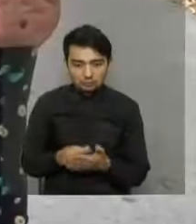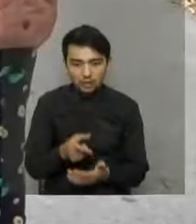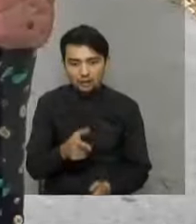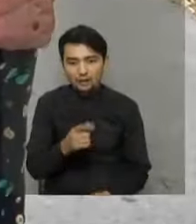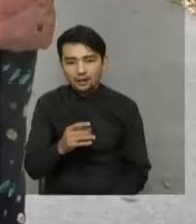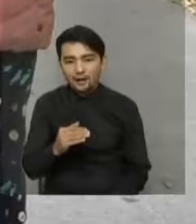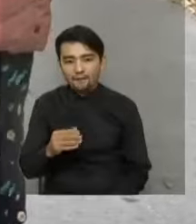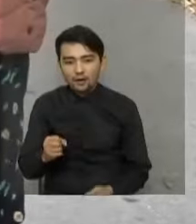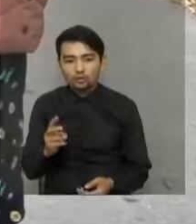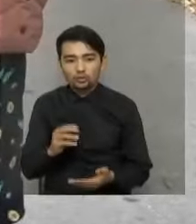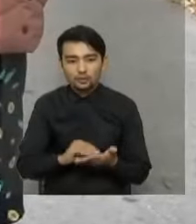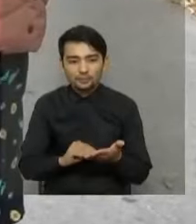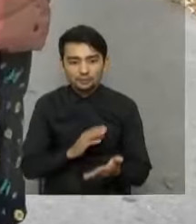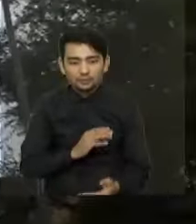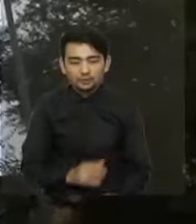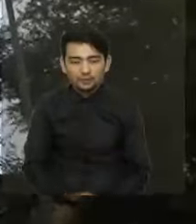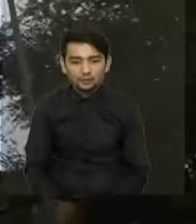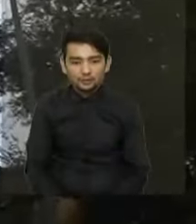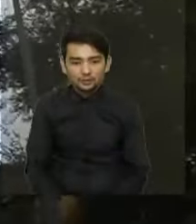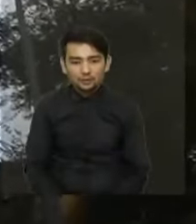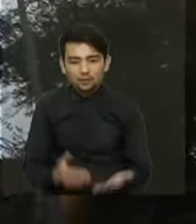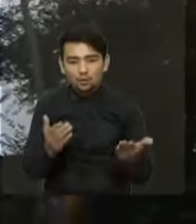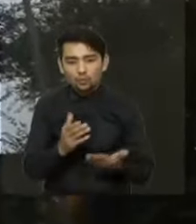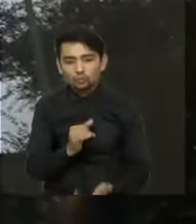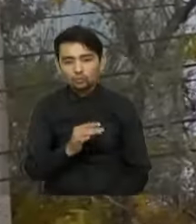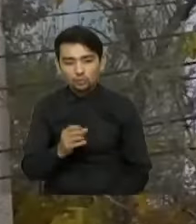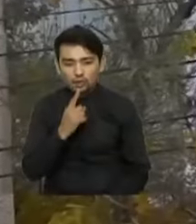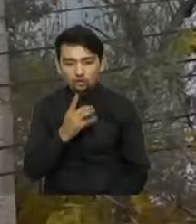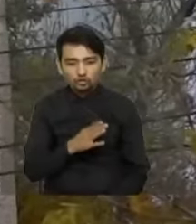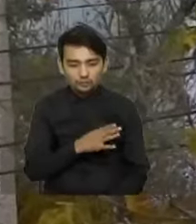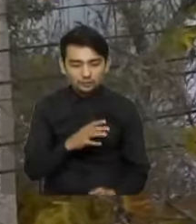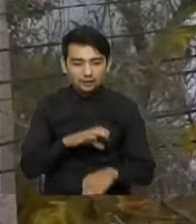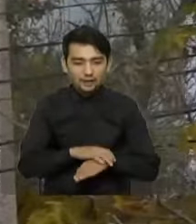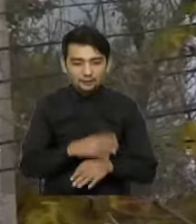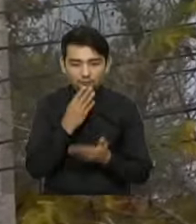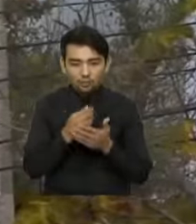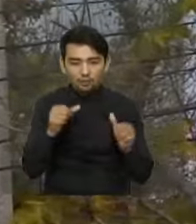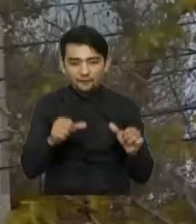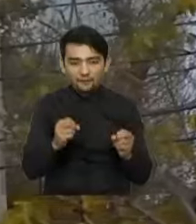графу? Не имеет права нам навязывать свои услуги. О каких услугах идет речь и как доказать свою правоту?